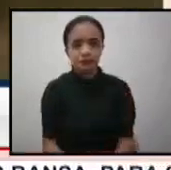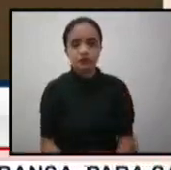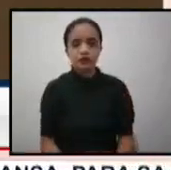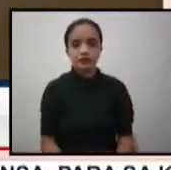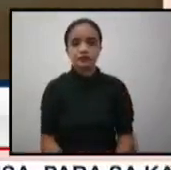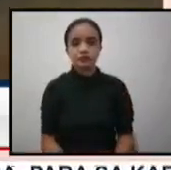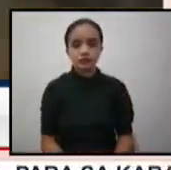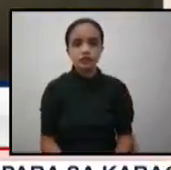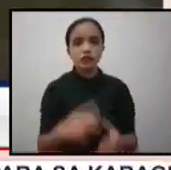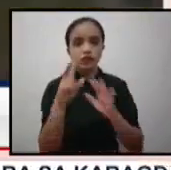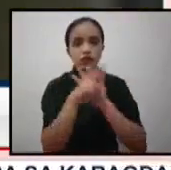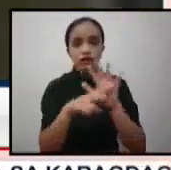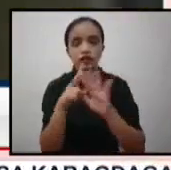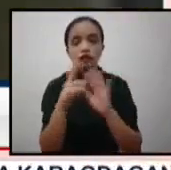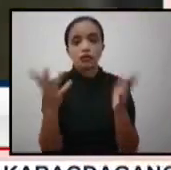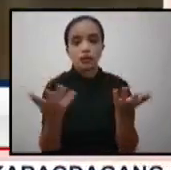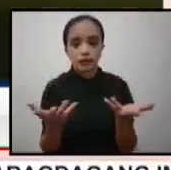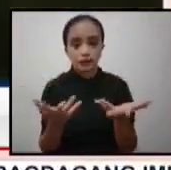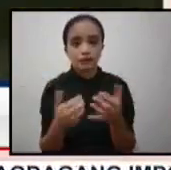pag